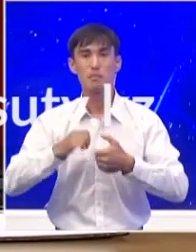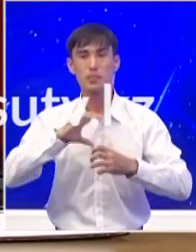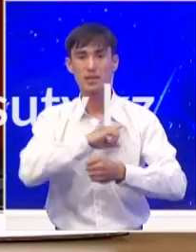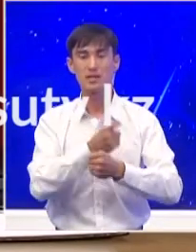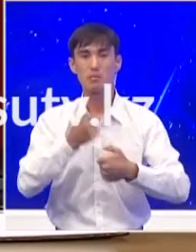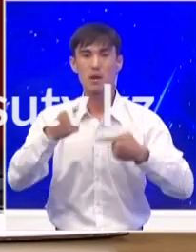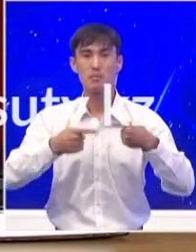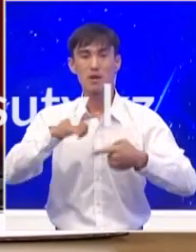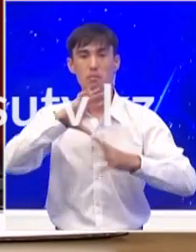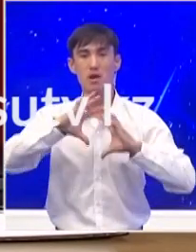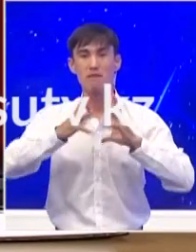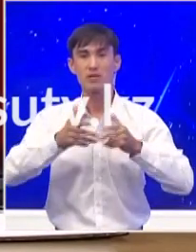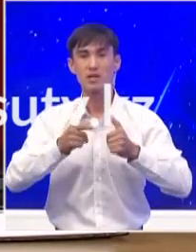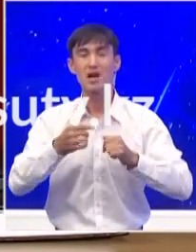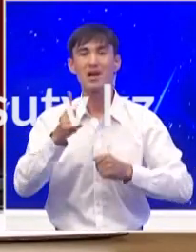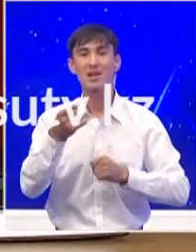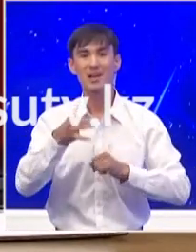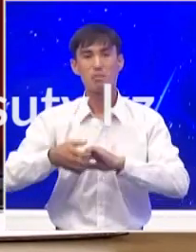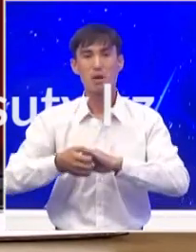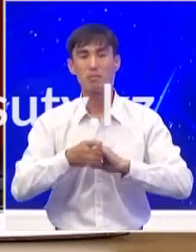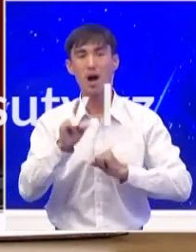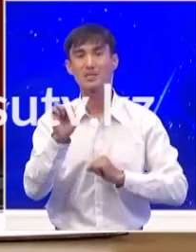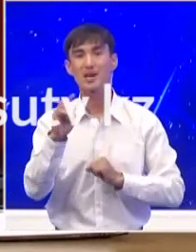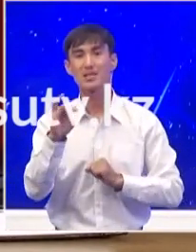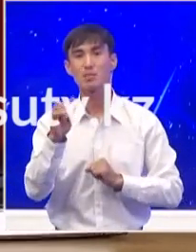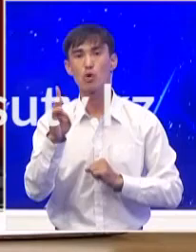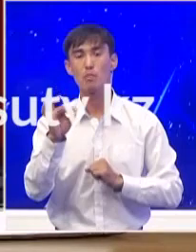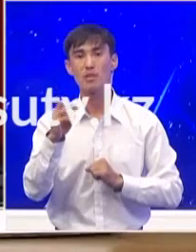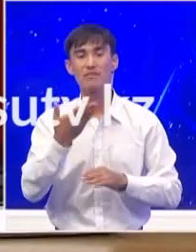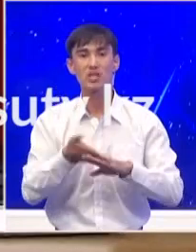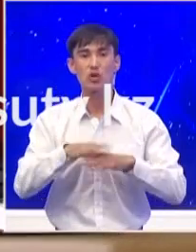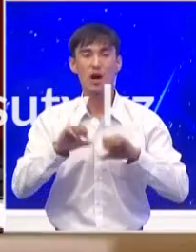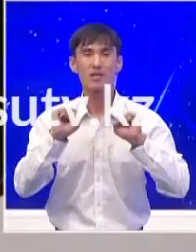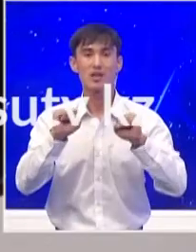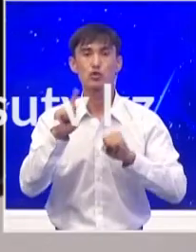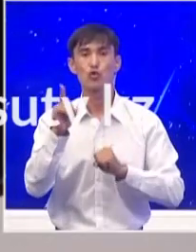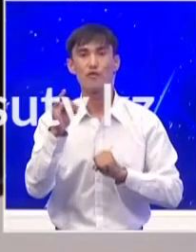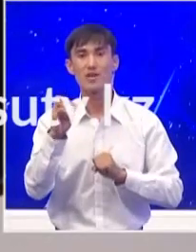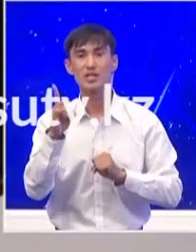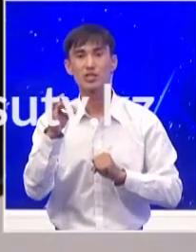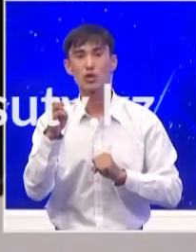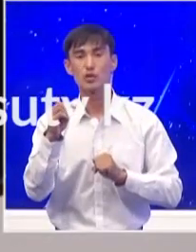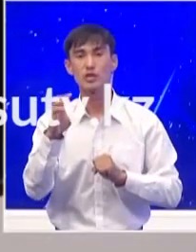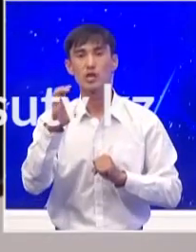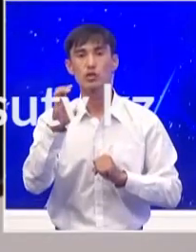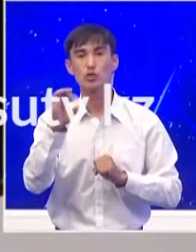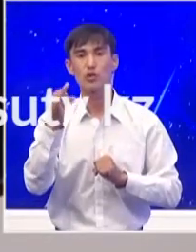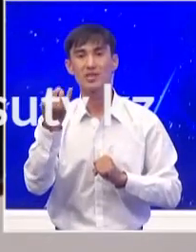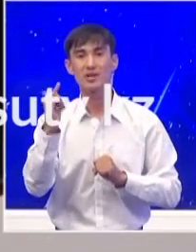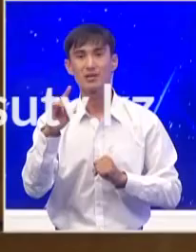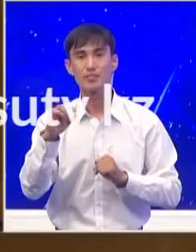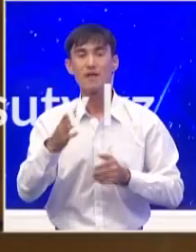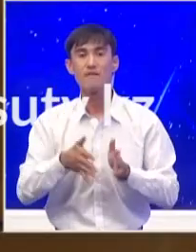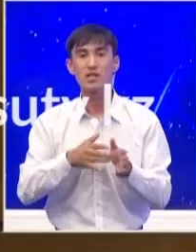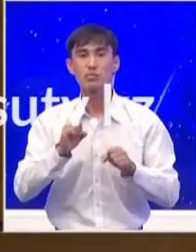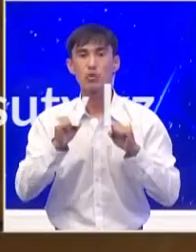уровня в греко-римской борьбе это асхат день мухамедов в тяжелой атлетике зульфия чиншанло из он игорь велоспорте